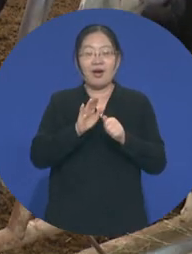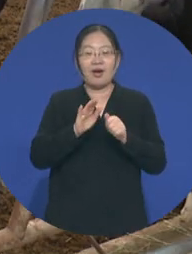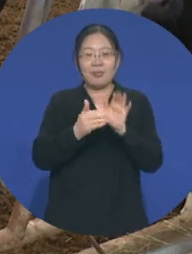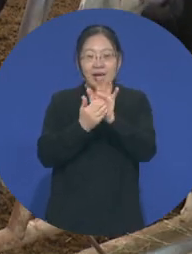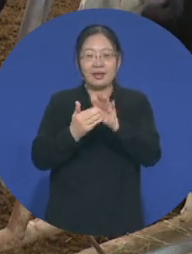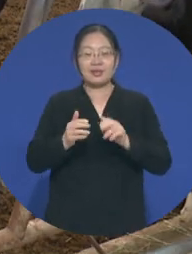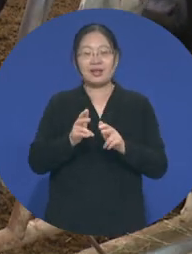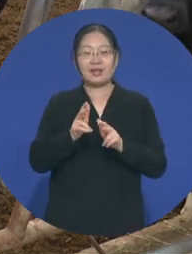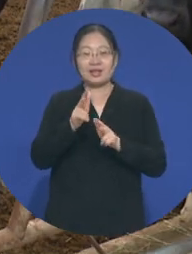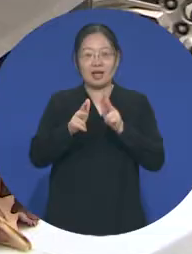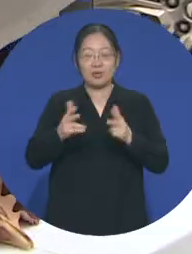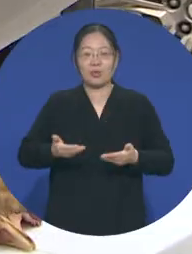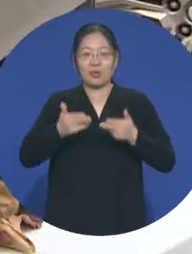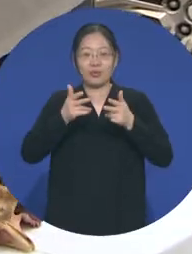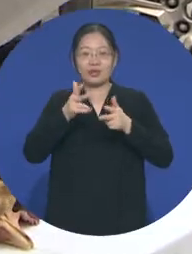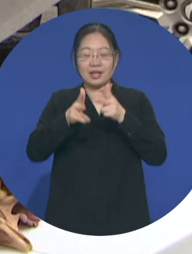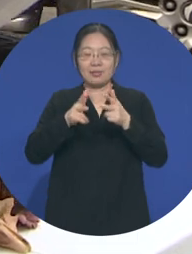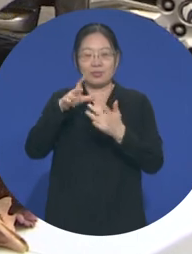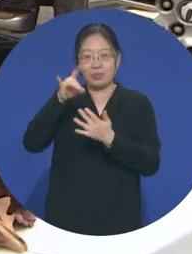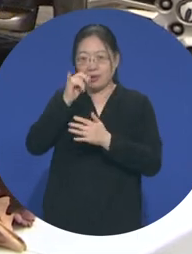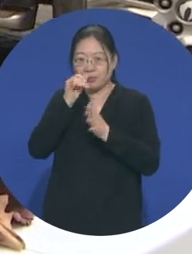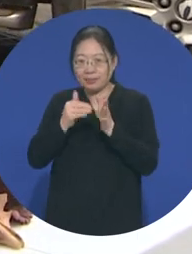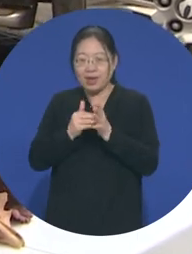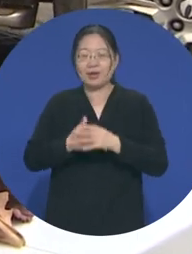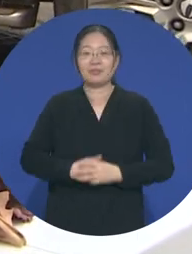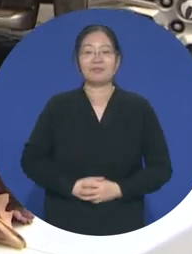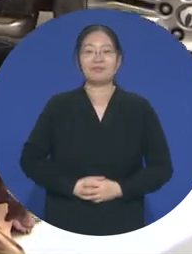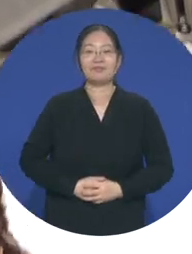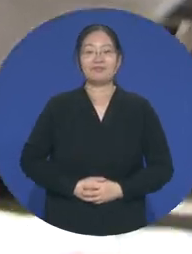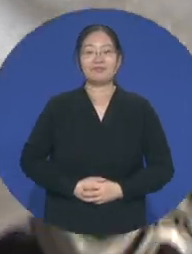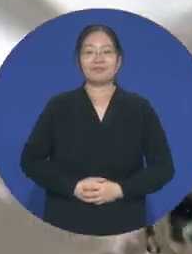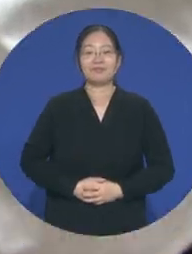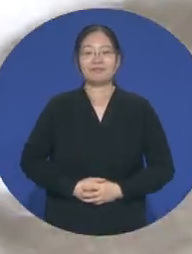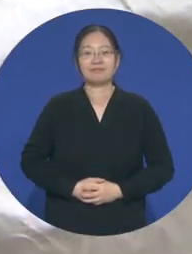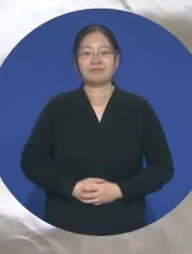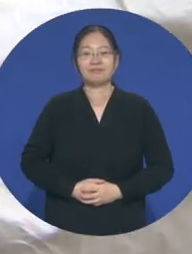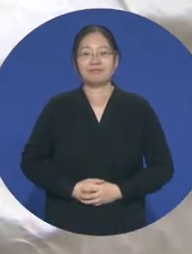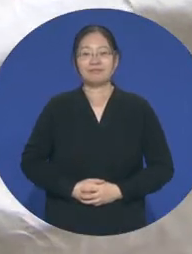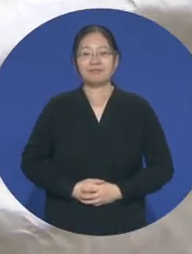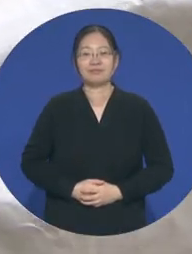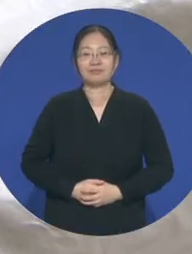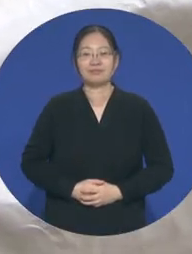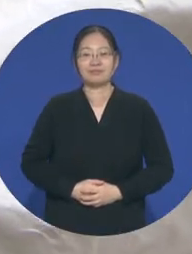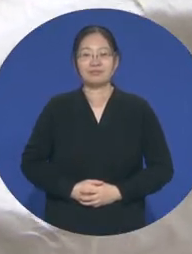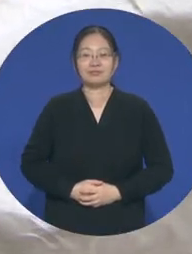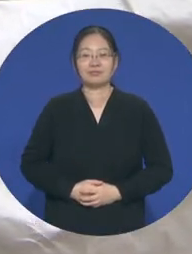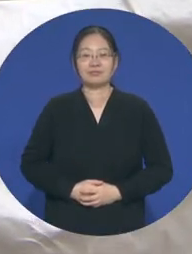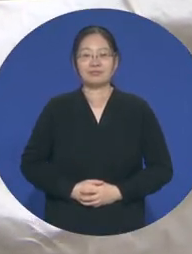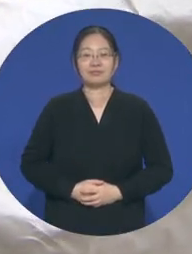대상자로 선정됐습니다 경기주 서입니다 주인들은 어디갔